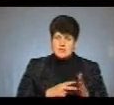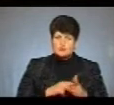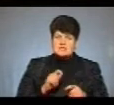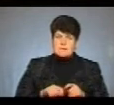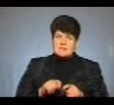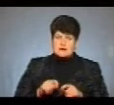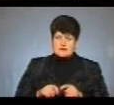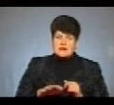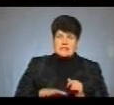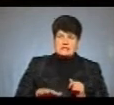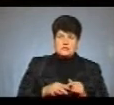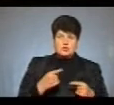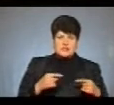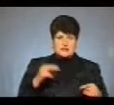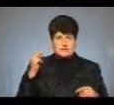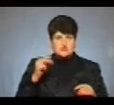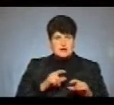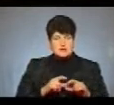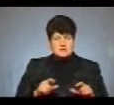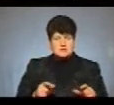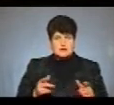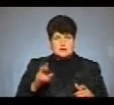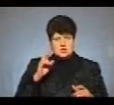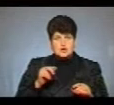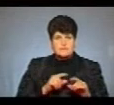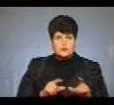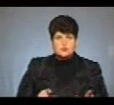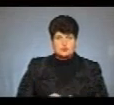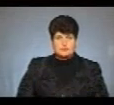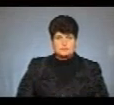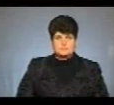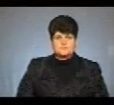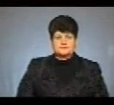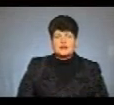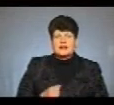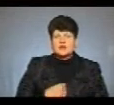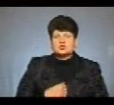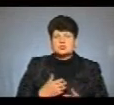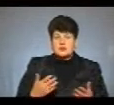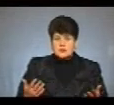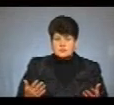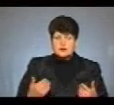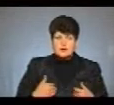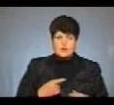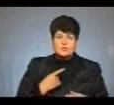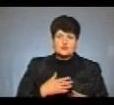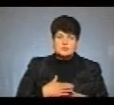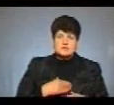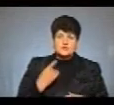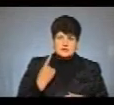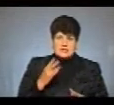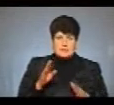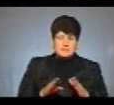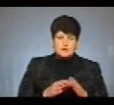перевірка території інших навчальних закладів, державних установ? На жаль, як я кажу, що у нас один підрозділ, який